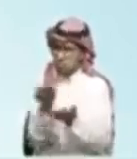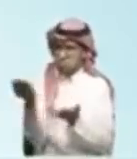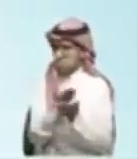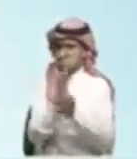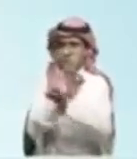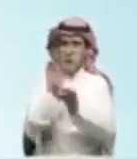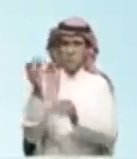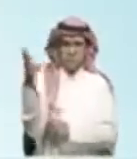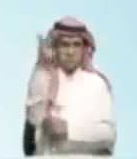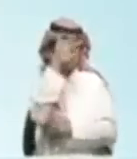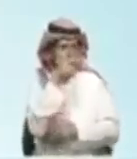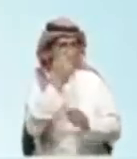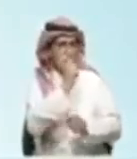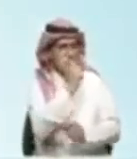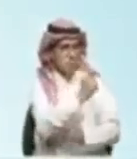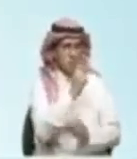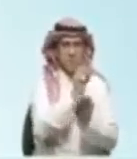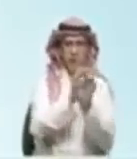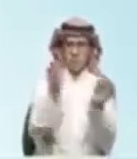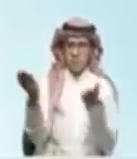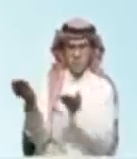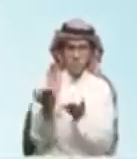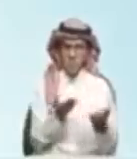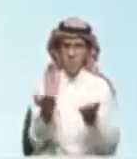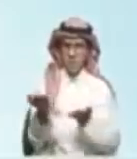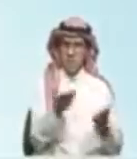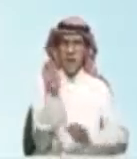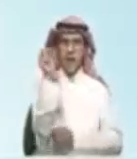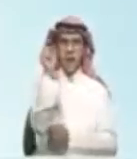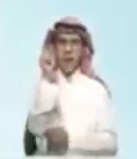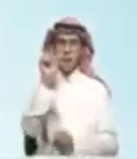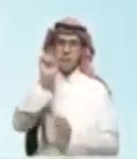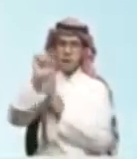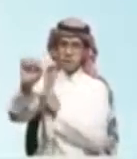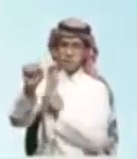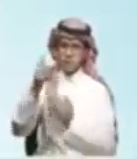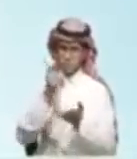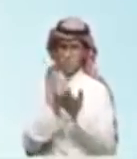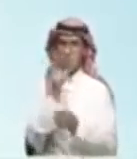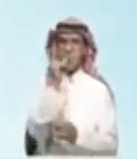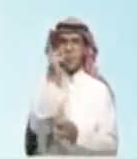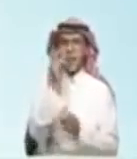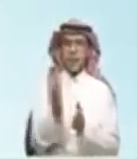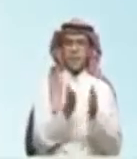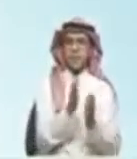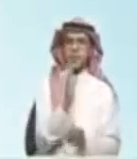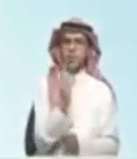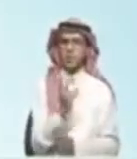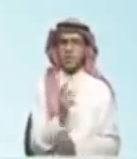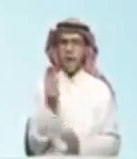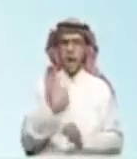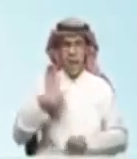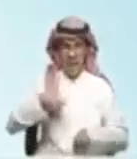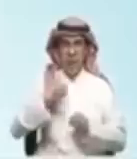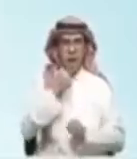أيضا تسهيل مهمات الظهور الإعلامي للمسؤولين. هذا في الجانب الأول. في الشق الثاني نحن نعمل على